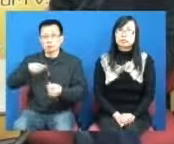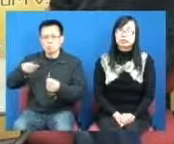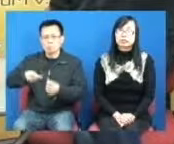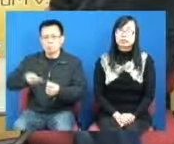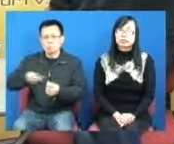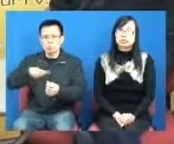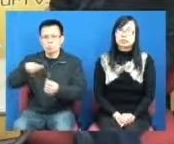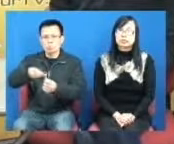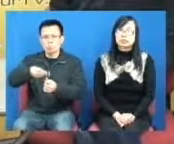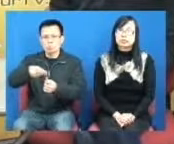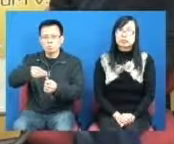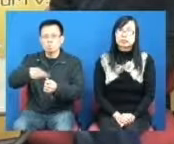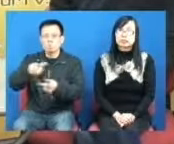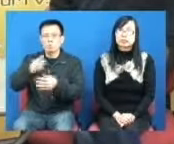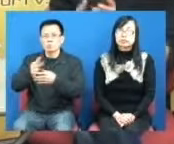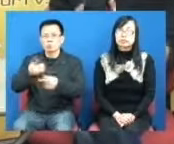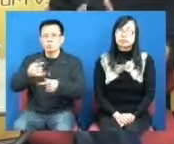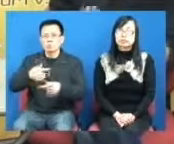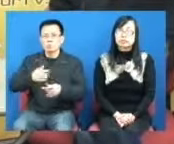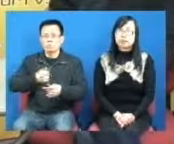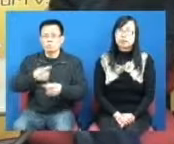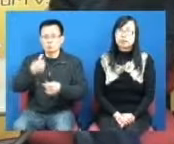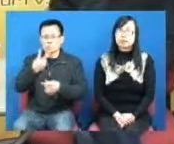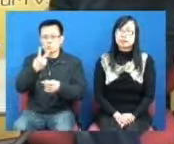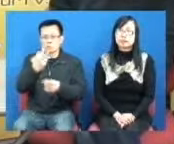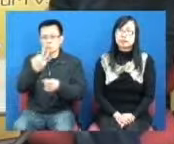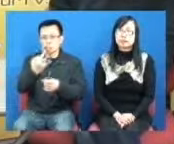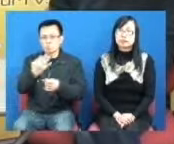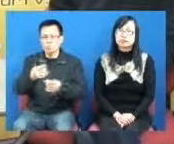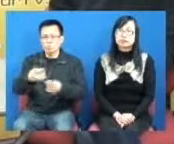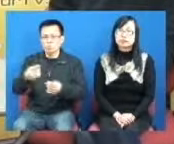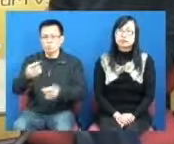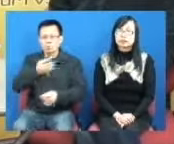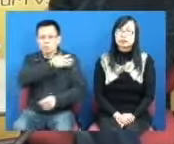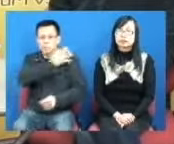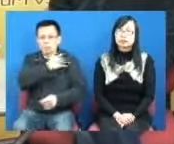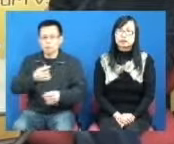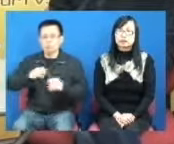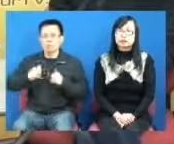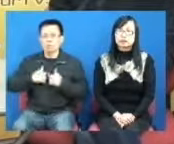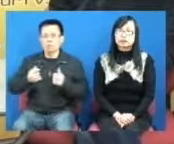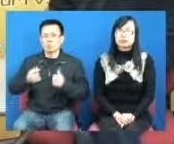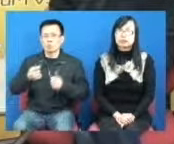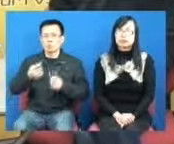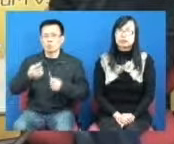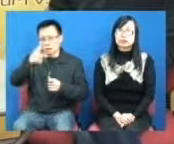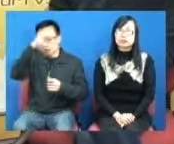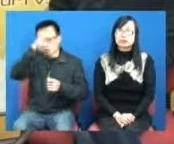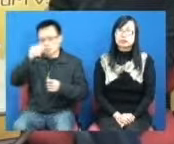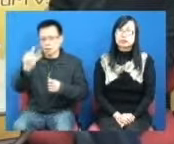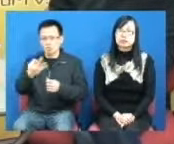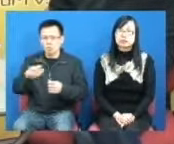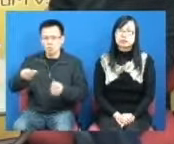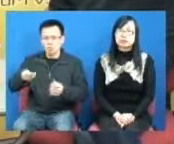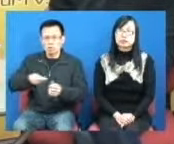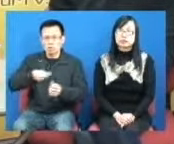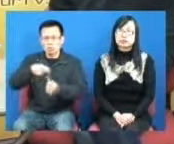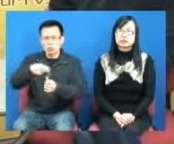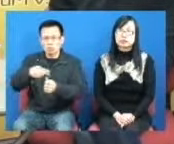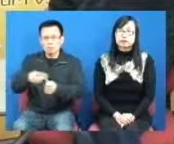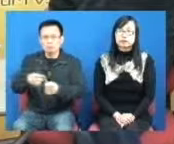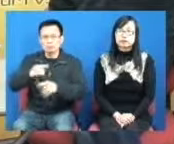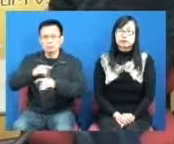由政府僱員僱主三方一起去公款的一個退休制度我想其實兩個制度本身是沒有矛盾或者沒有衝突的